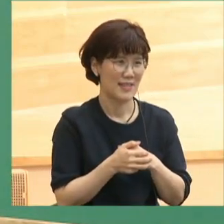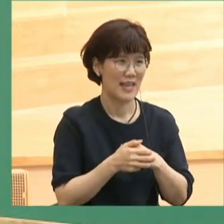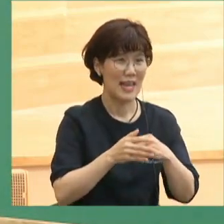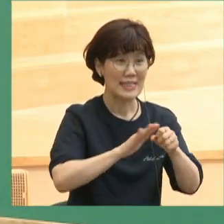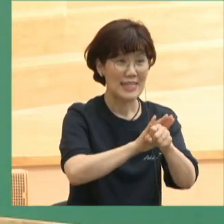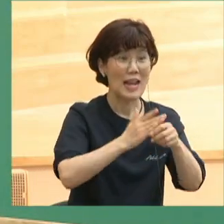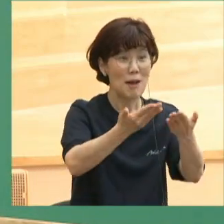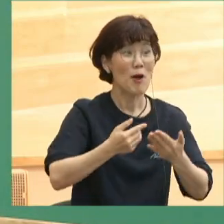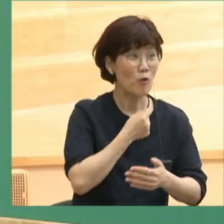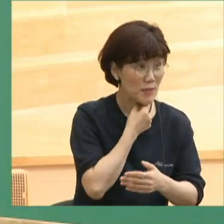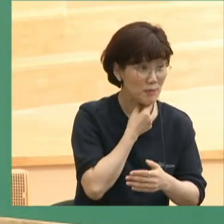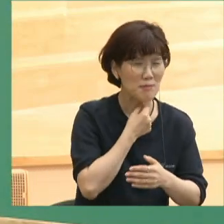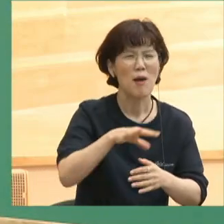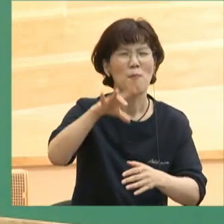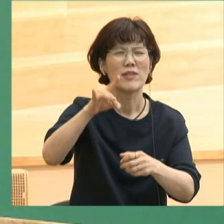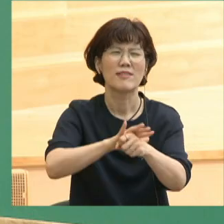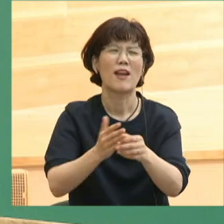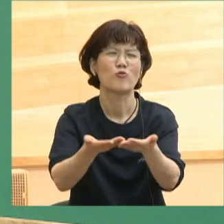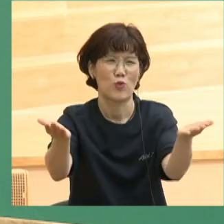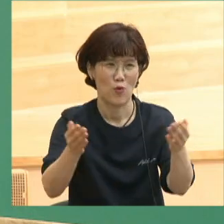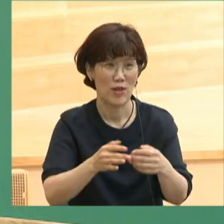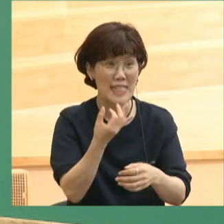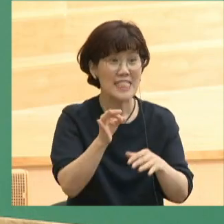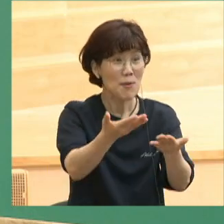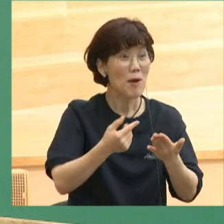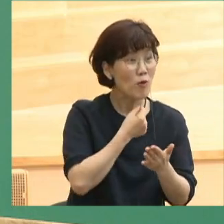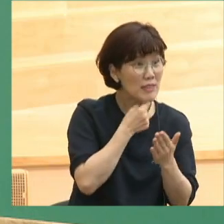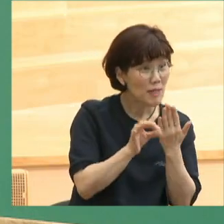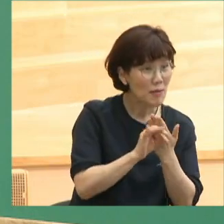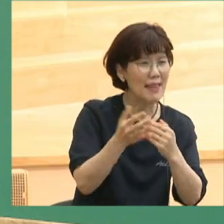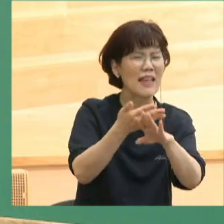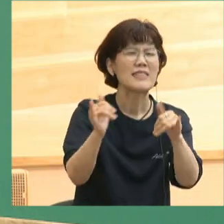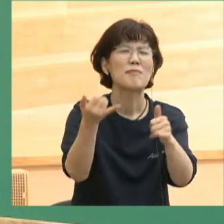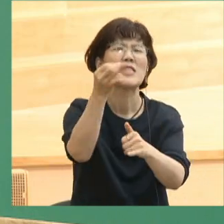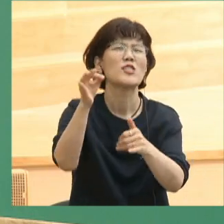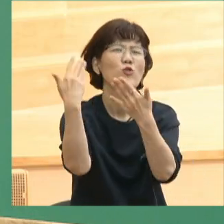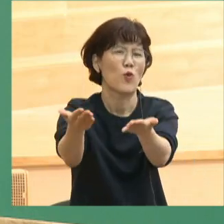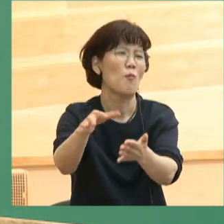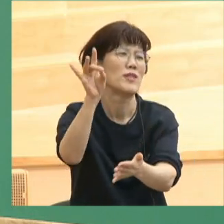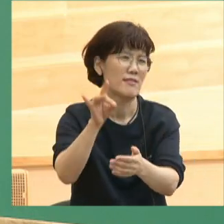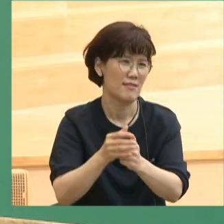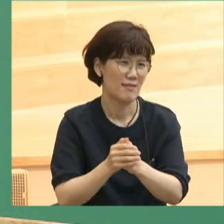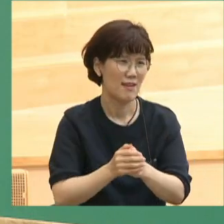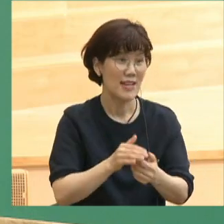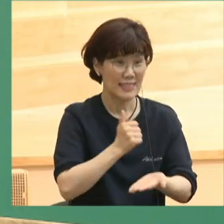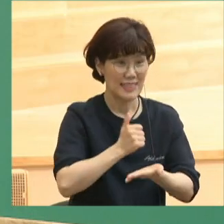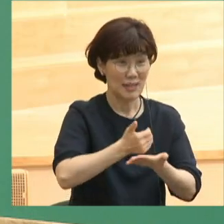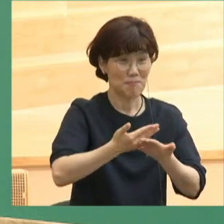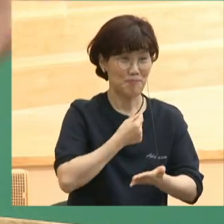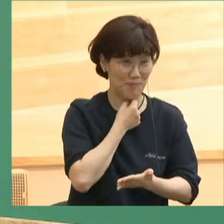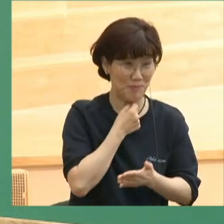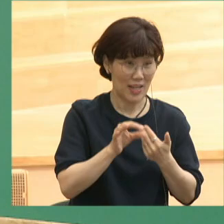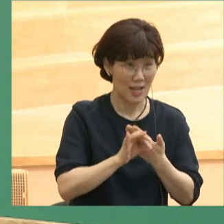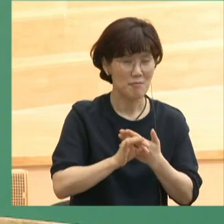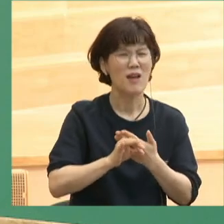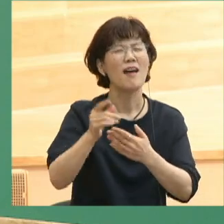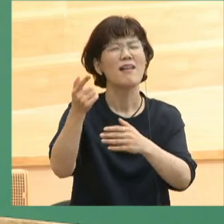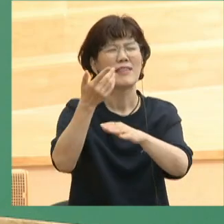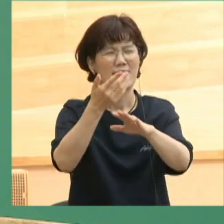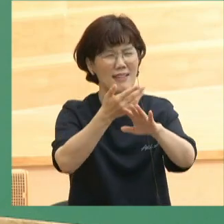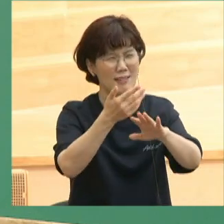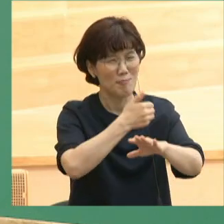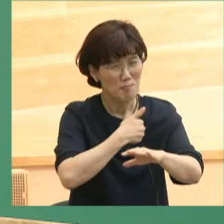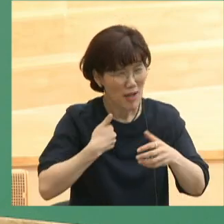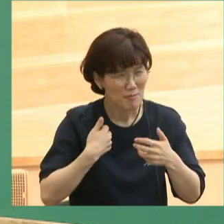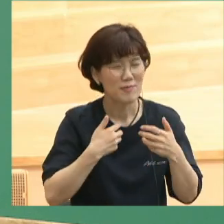사랑받고 싶어요? 사람들 먼저 사랑하세요. 인정받고 싶어요? 다른 사람을 인정해 주세요. 칭찬받고 싶어요? 칭찬 마음껏